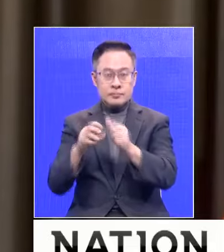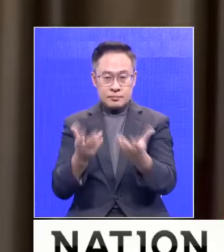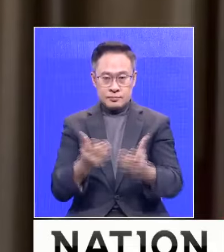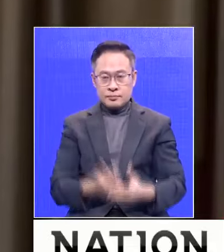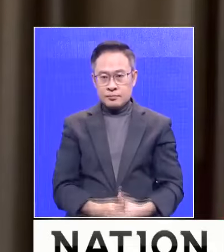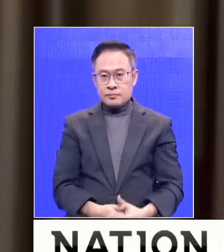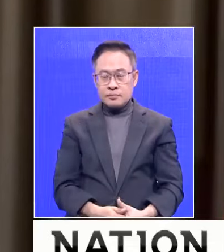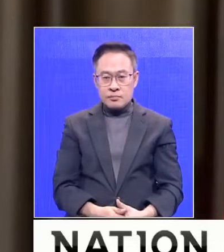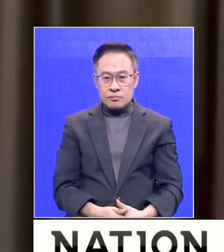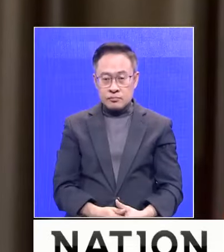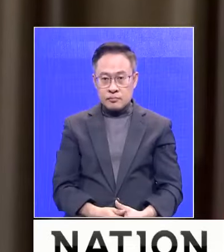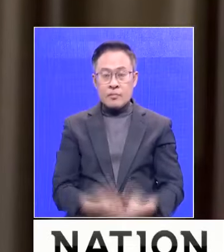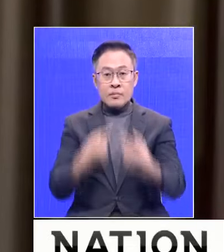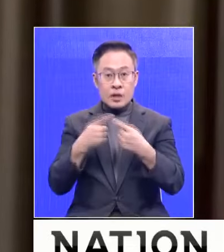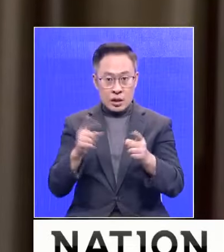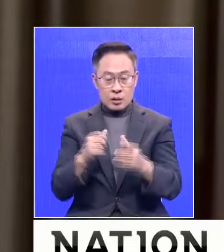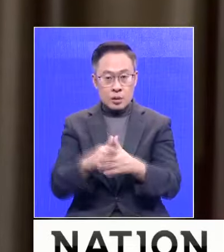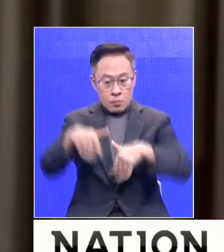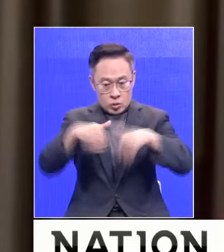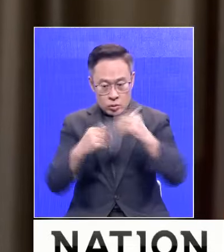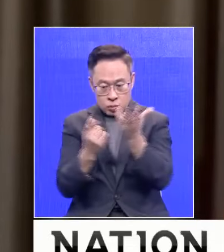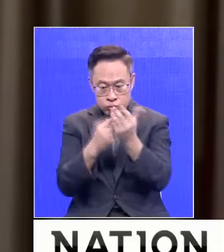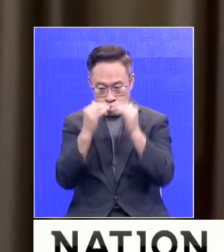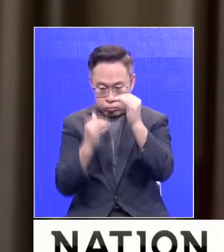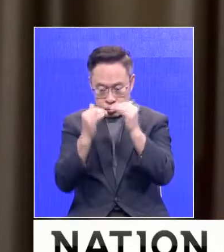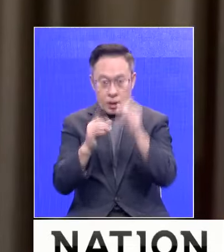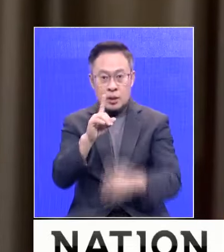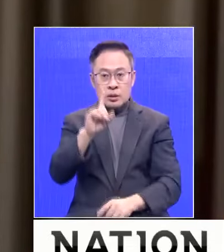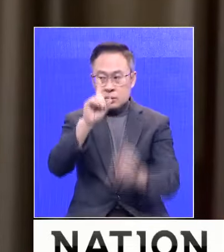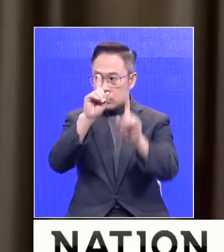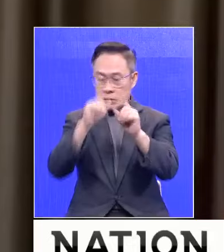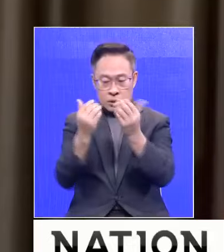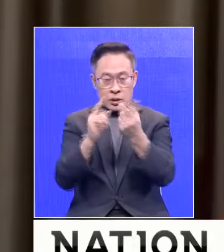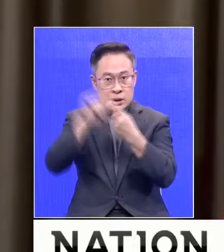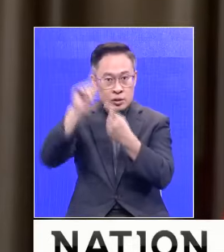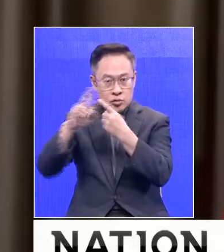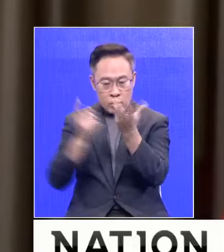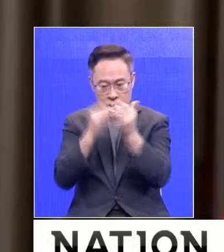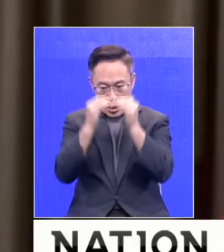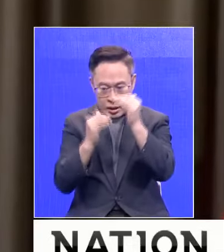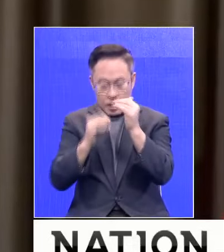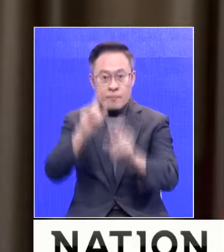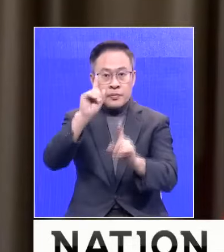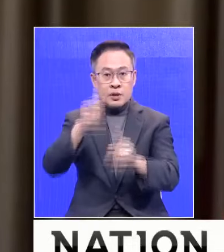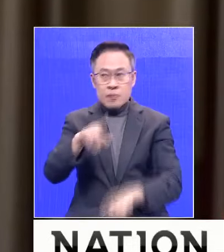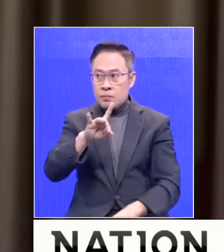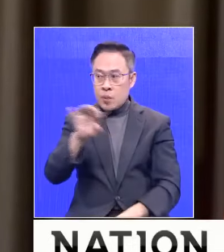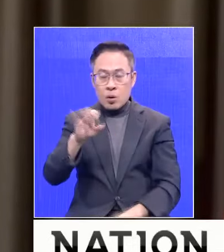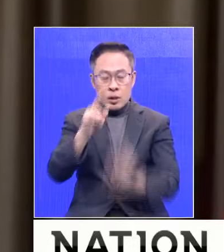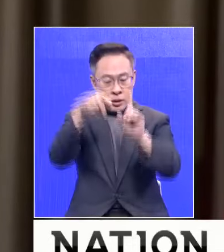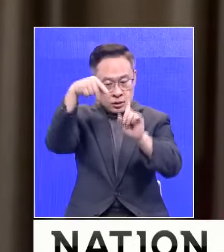ใจ 1,800 คะแนนที่เฉือนกันมาด้วยคือต้องบอกว่า 1,800 จากคะแนนเลือกกับ 200,000